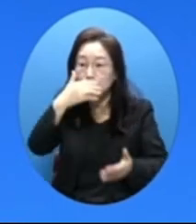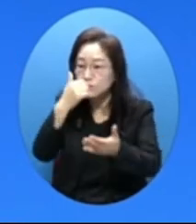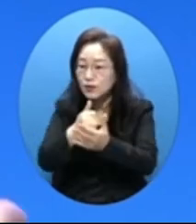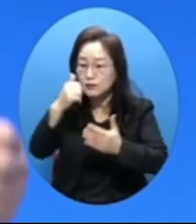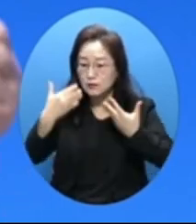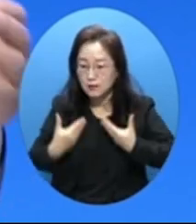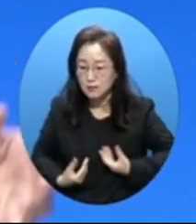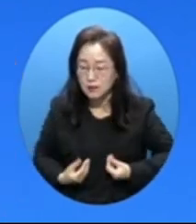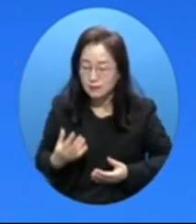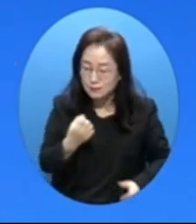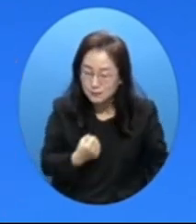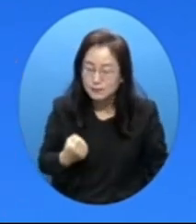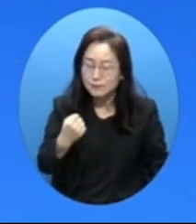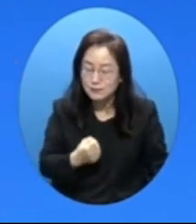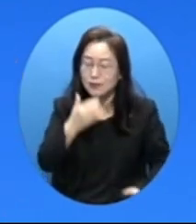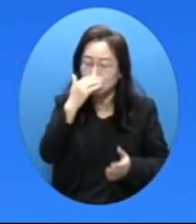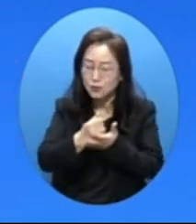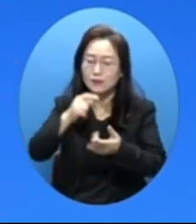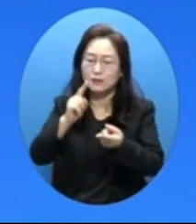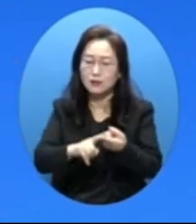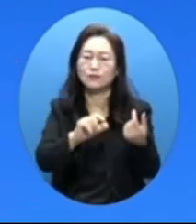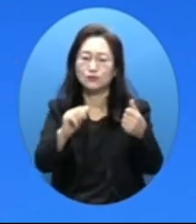가운데 살다가 죄 가운데